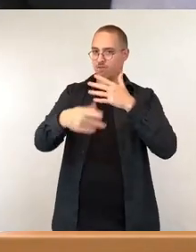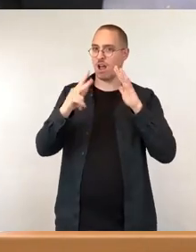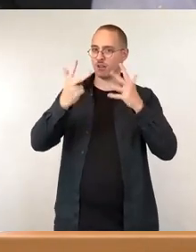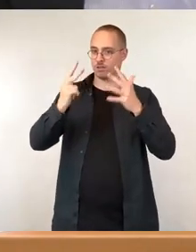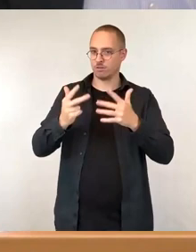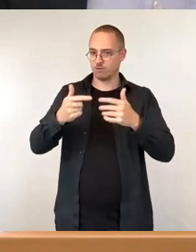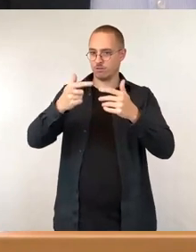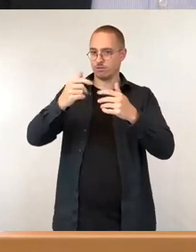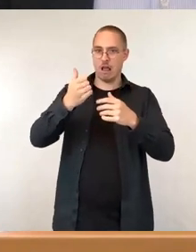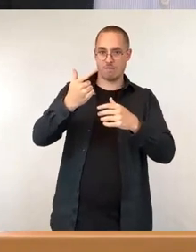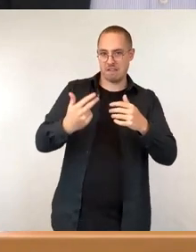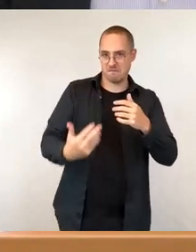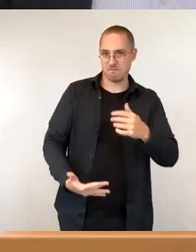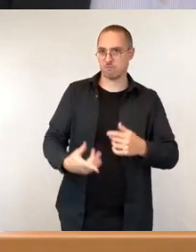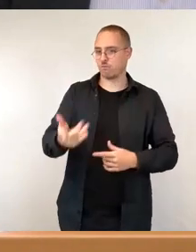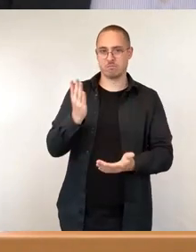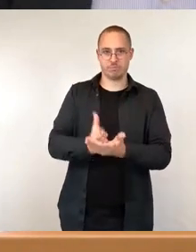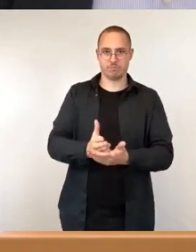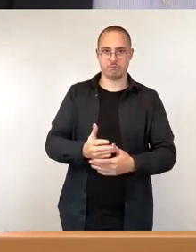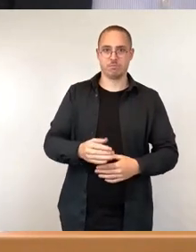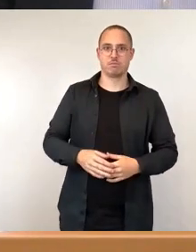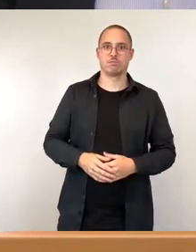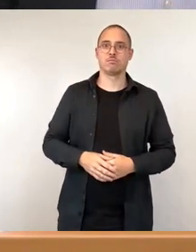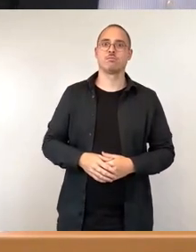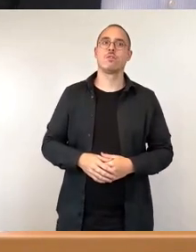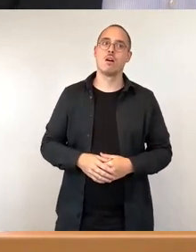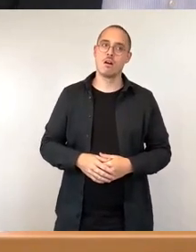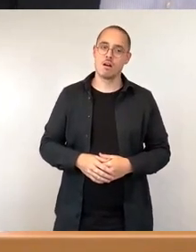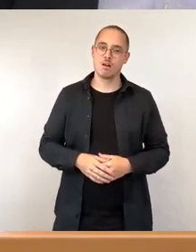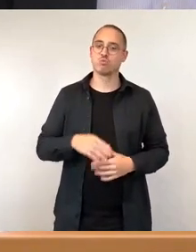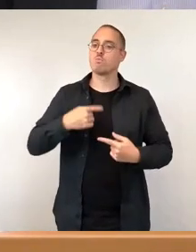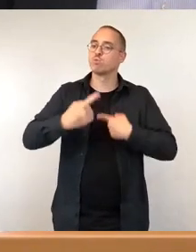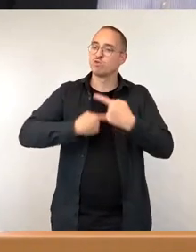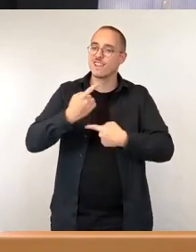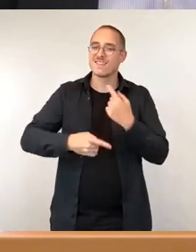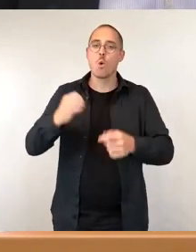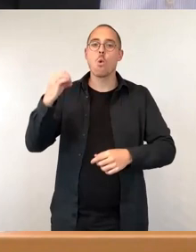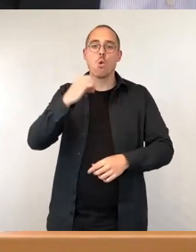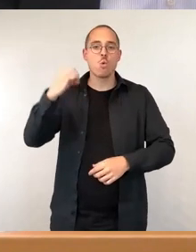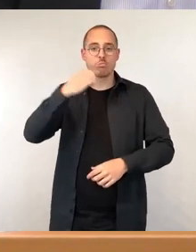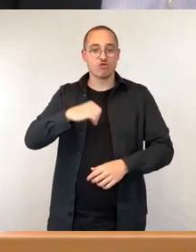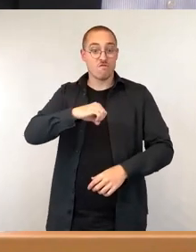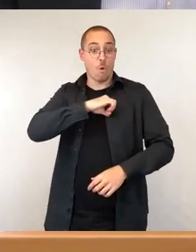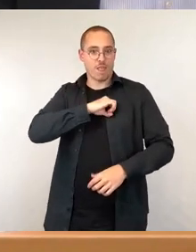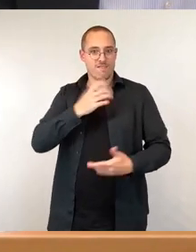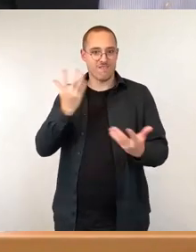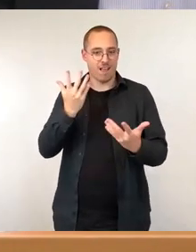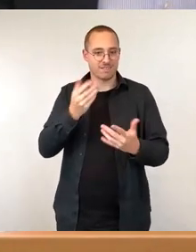Also, das hat zumindest tatsächlich einen prozessökonomischen Vorteil, dass wir damit die ganzen